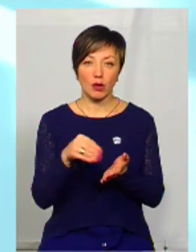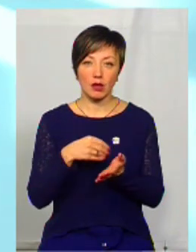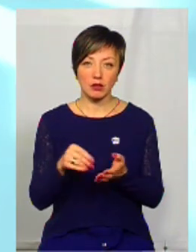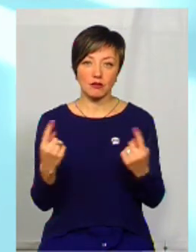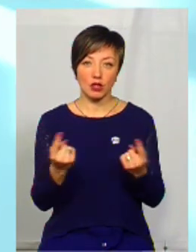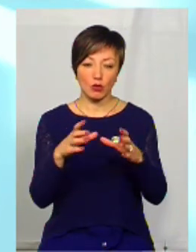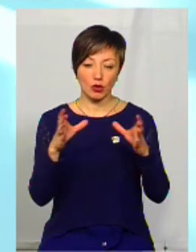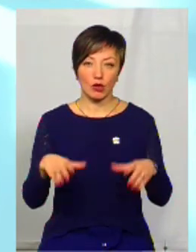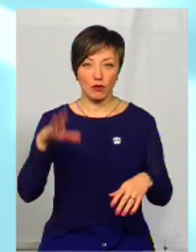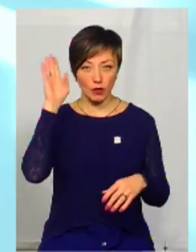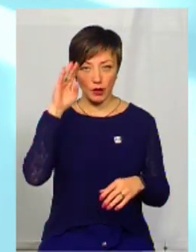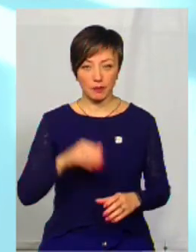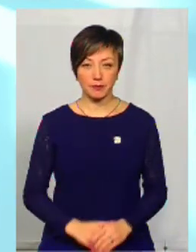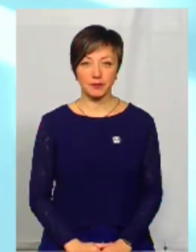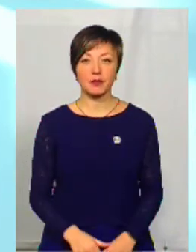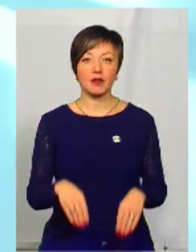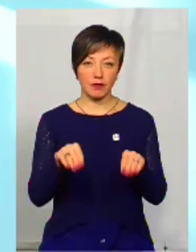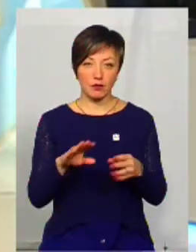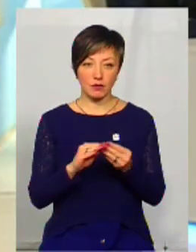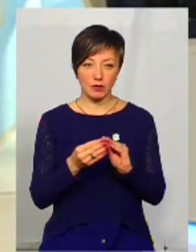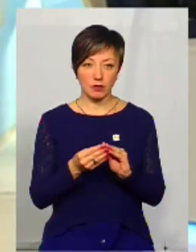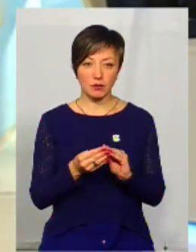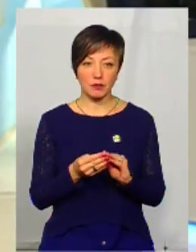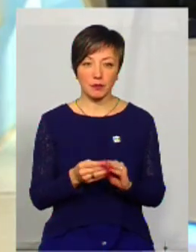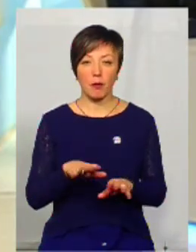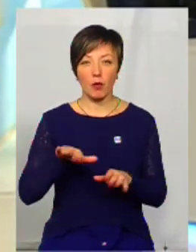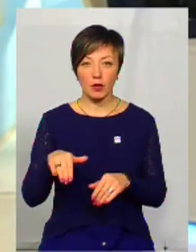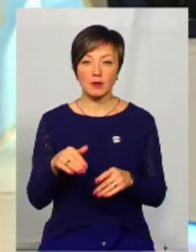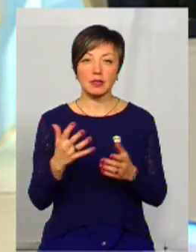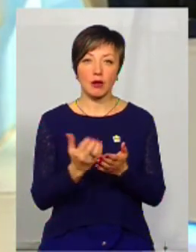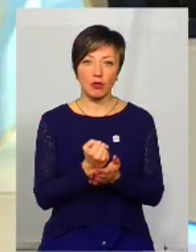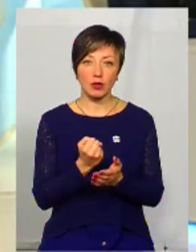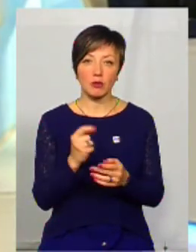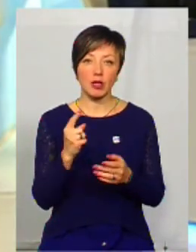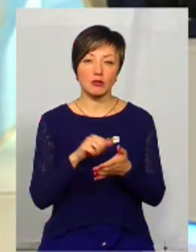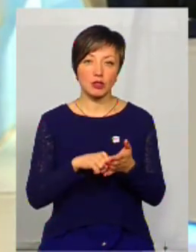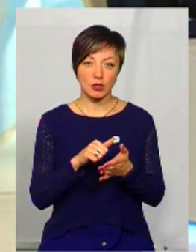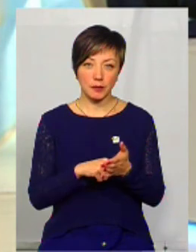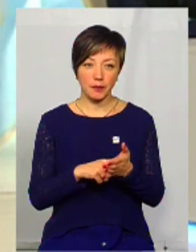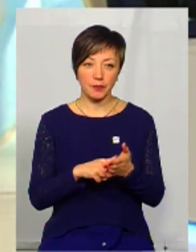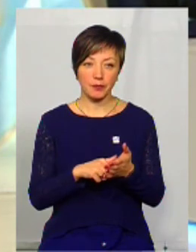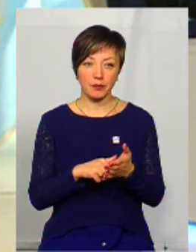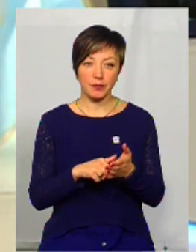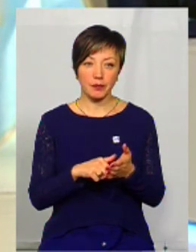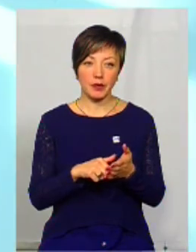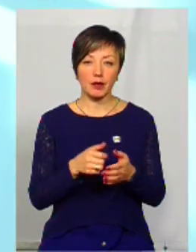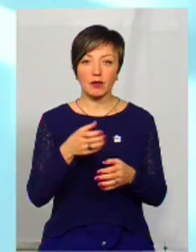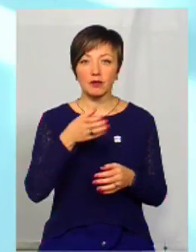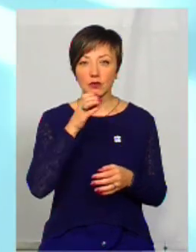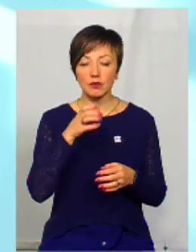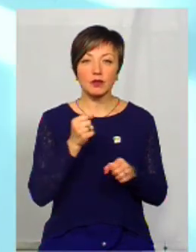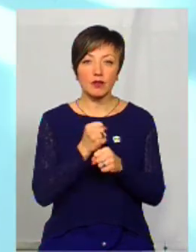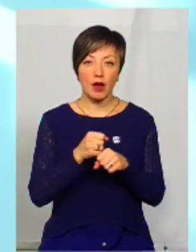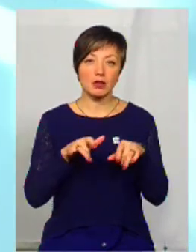закуплялася, звичайно, бутильована вода. Так, і так вирішили проблему. І так потім уже знаходили першу причину і вживали